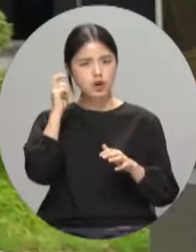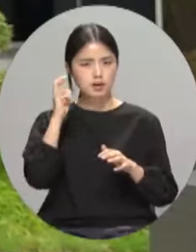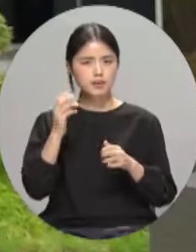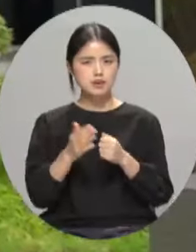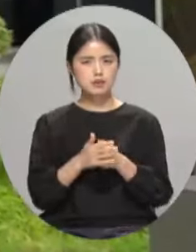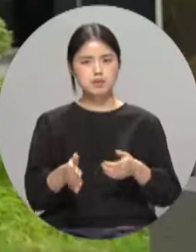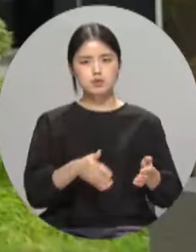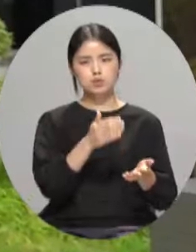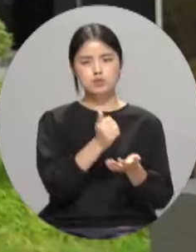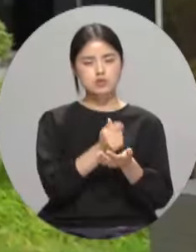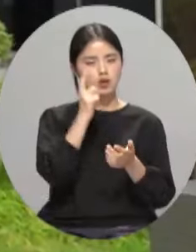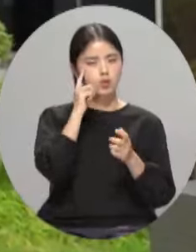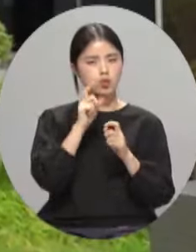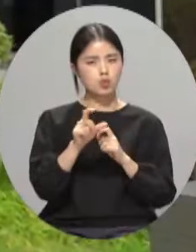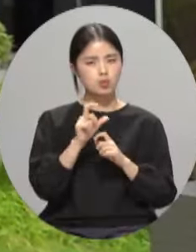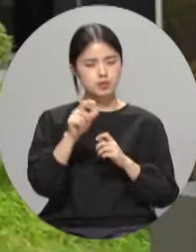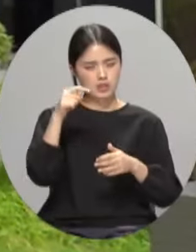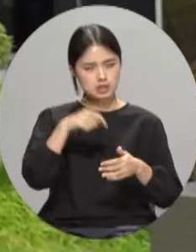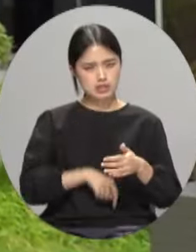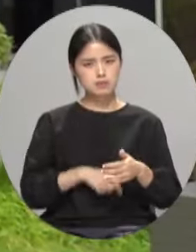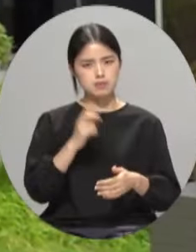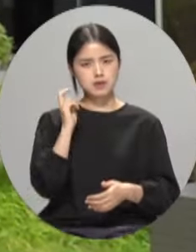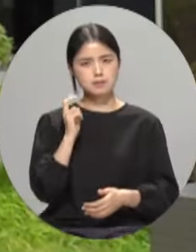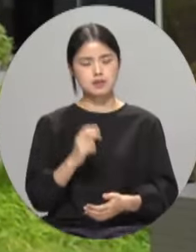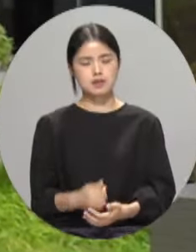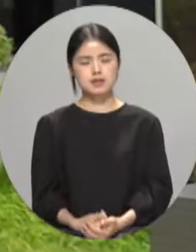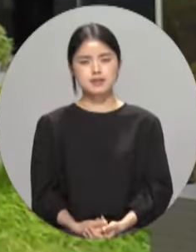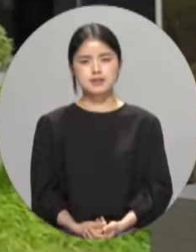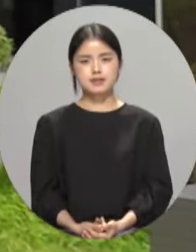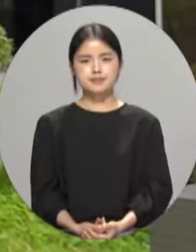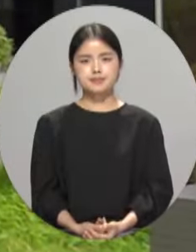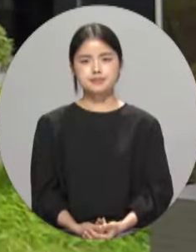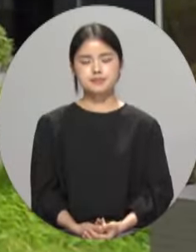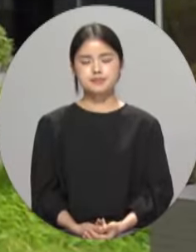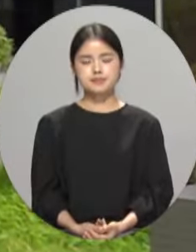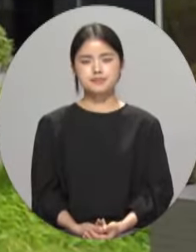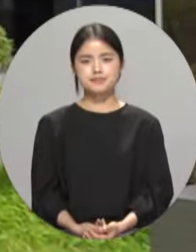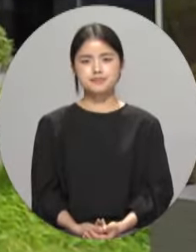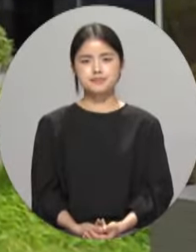김관영 지사의 고민이 깊어질 전망입니다. MBC 뉴스 강동엽입니다.